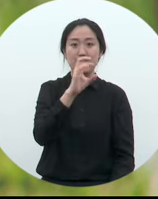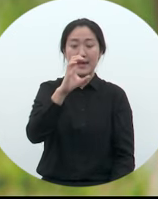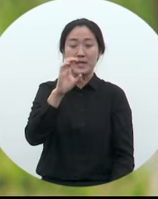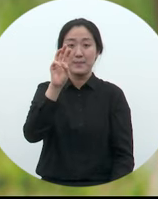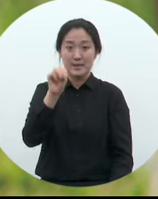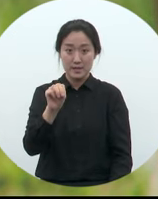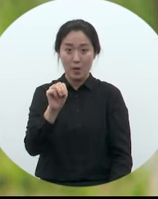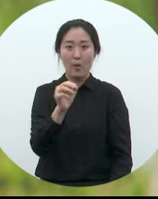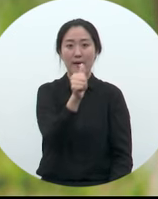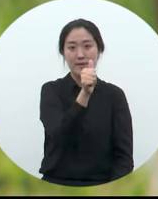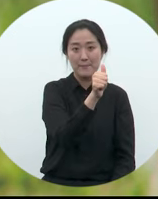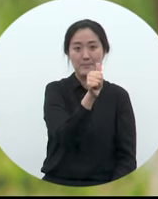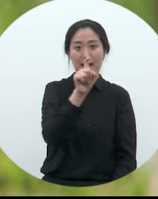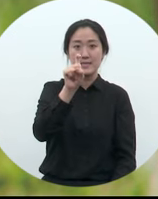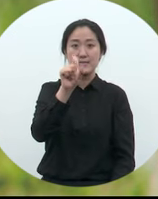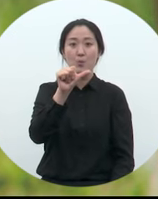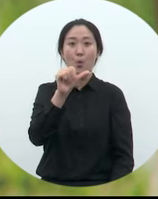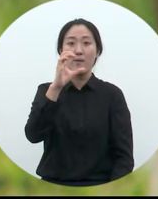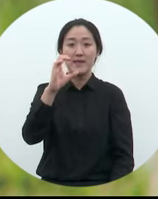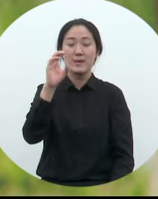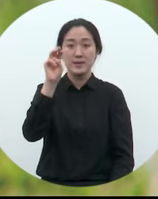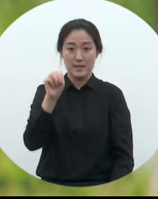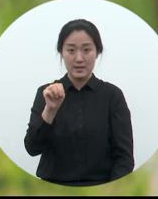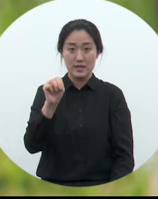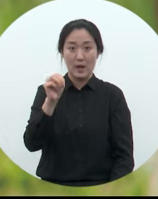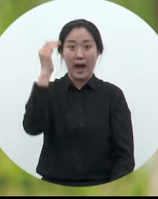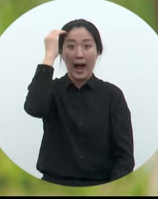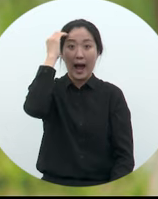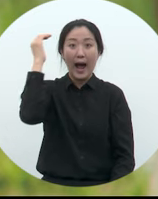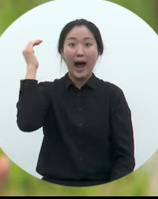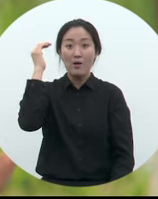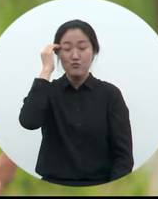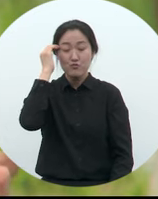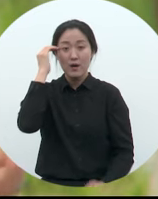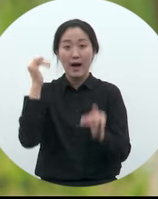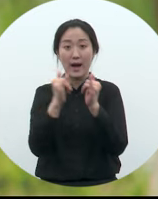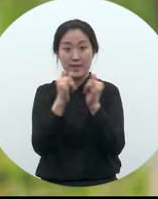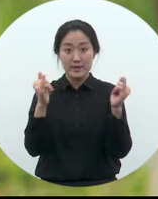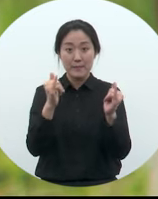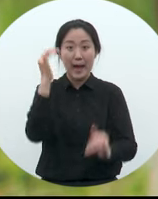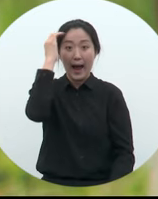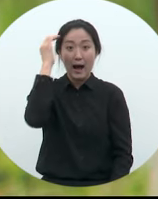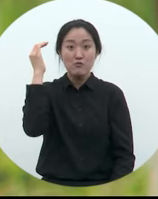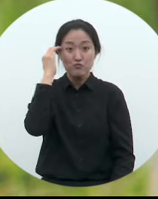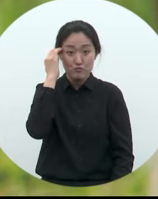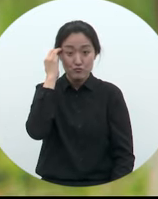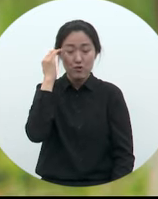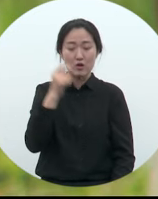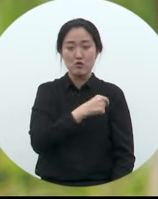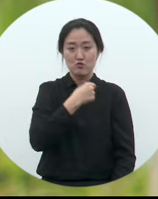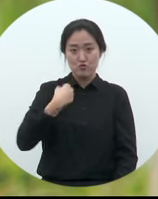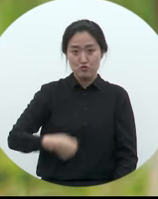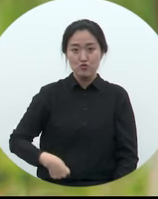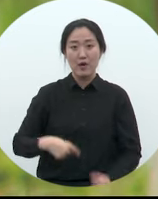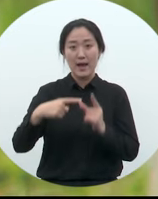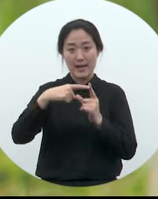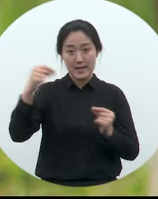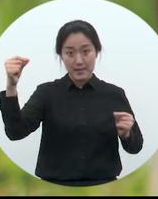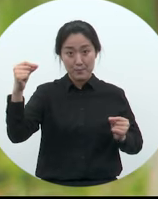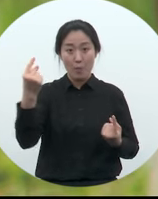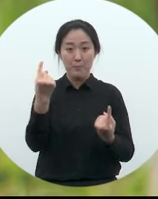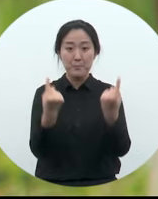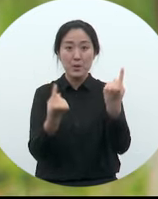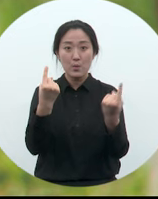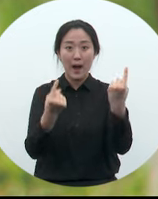컸고요. 남자들은 15cm 정도 컸습니다. 우리나라 사람들의 키가 한중일 이렇게 키를